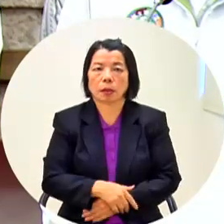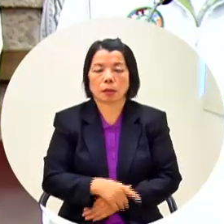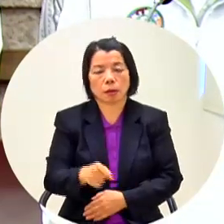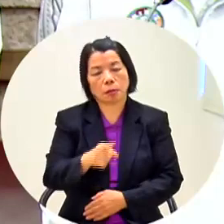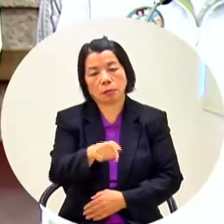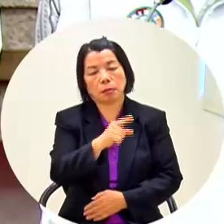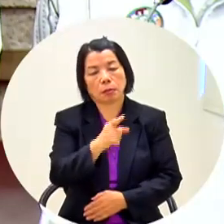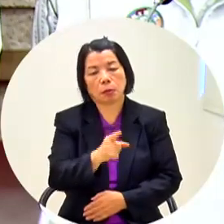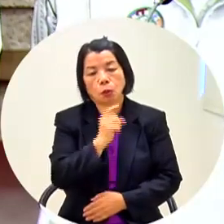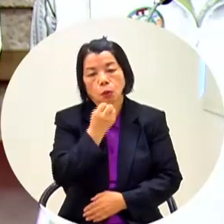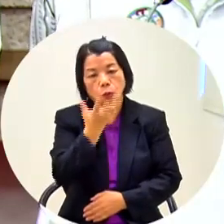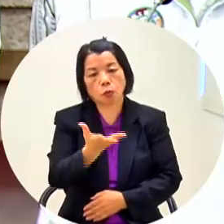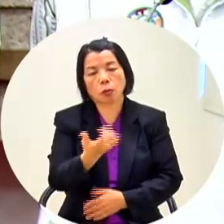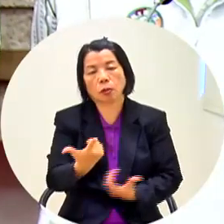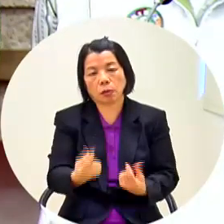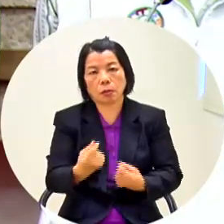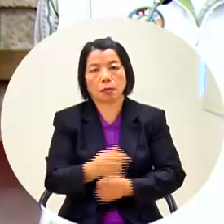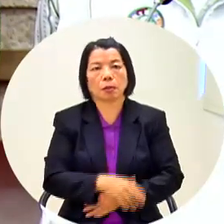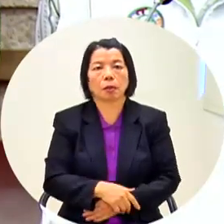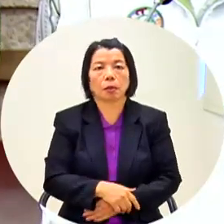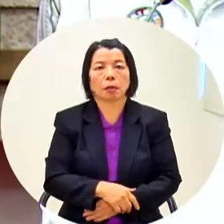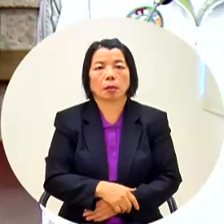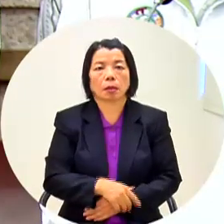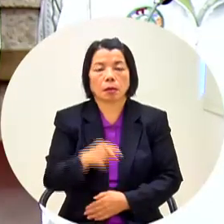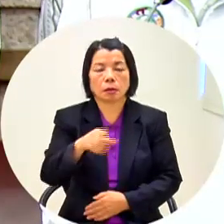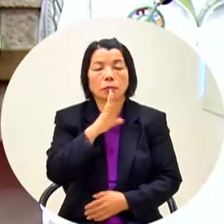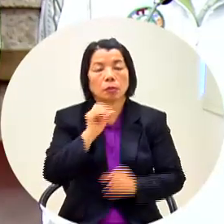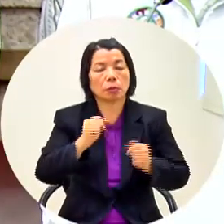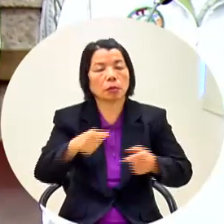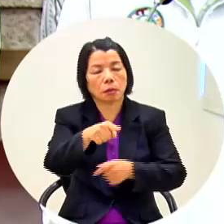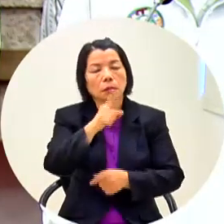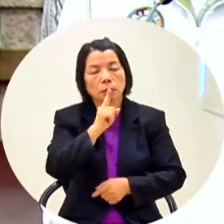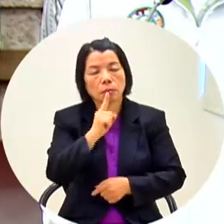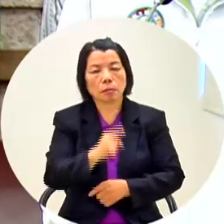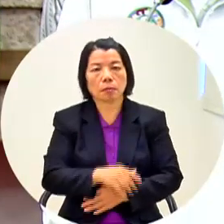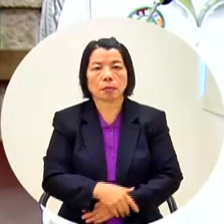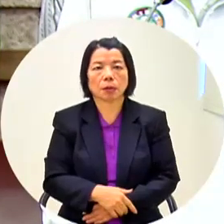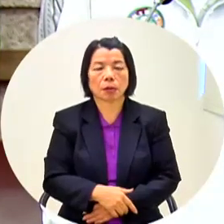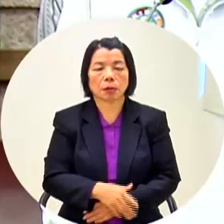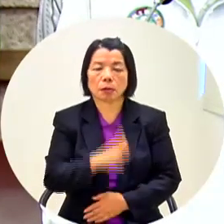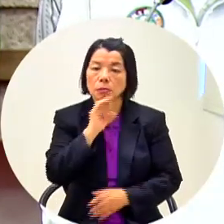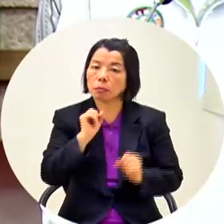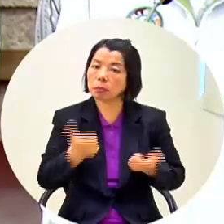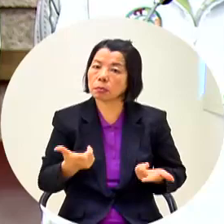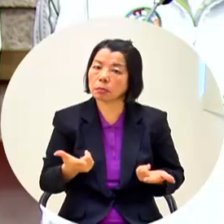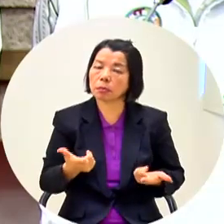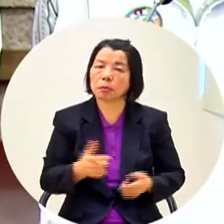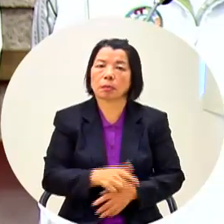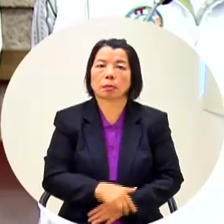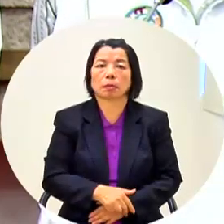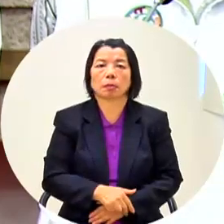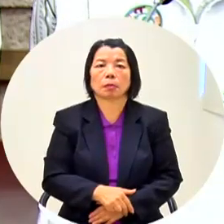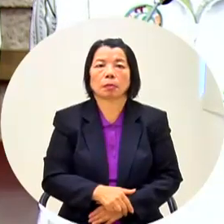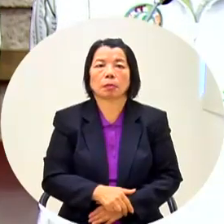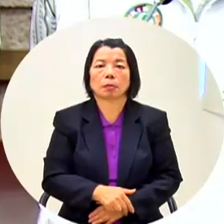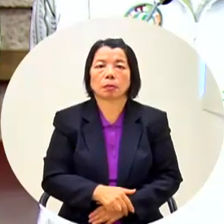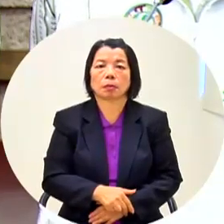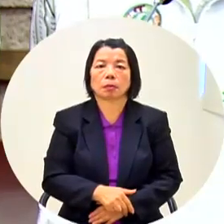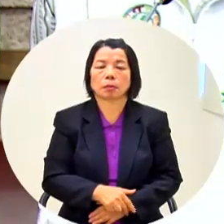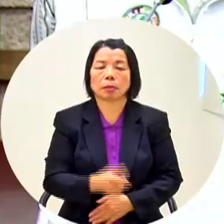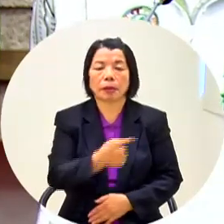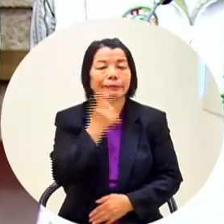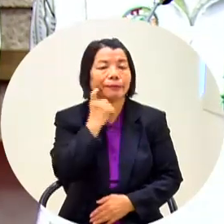的？你就站着啦，这是不是也是你讲的啦？是与不是嘛？应该都是嘛，没有人伪装你